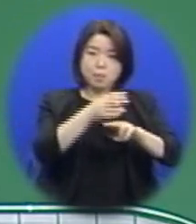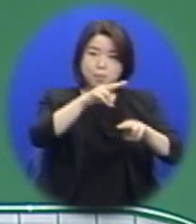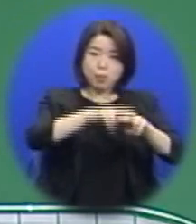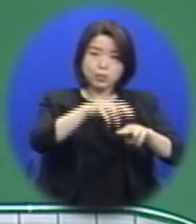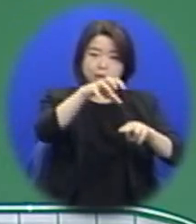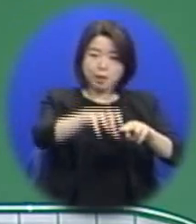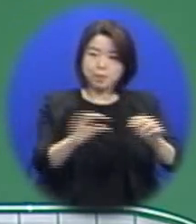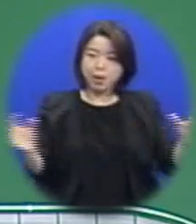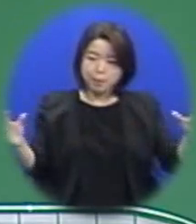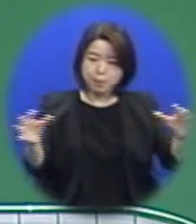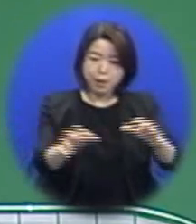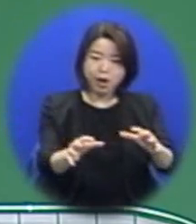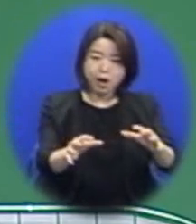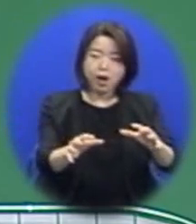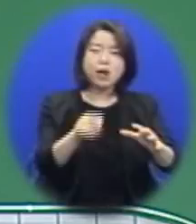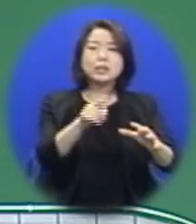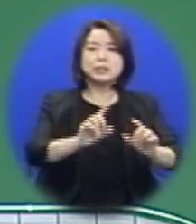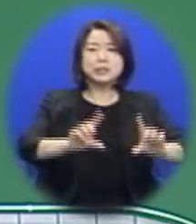보여주신 거라니까.